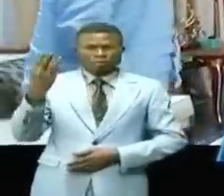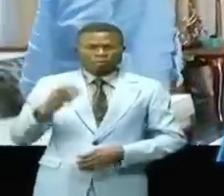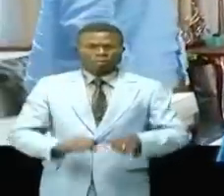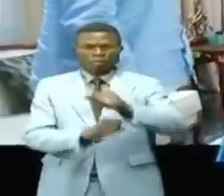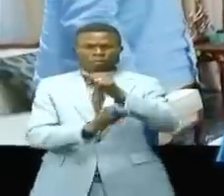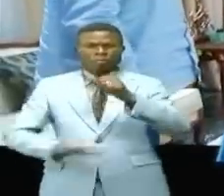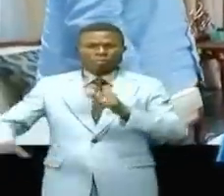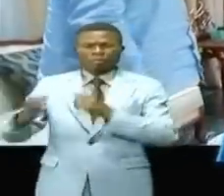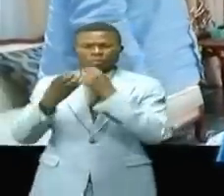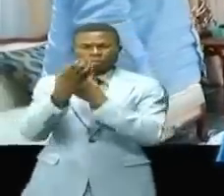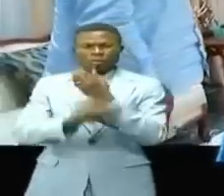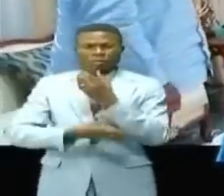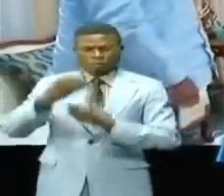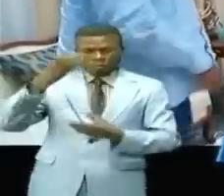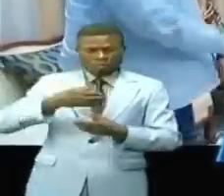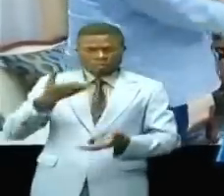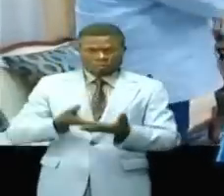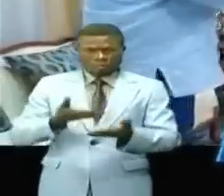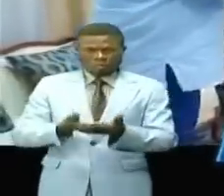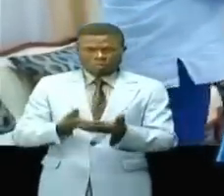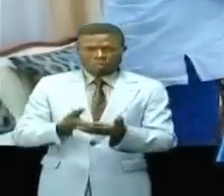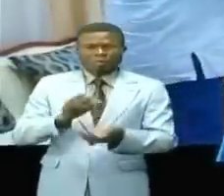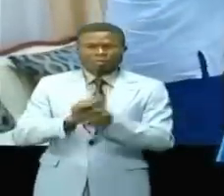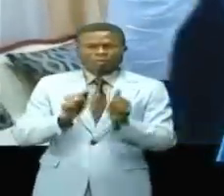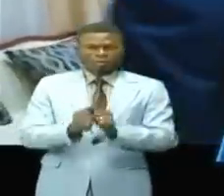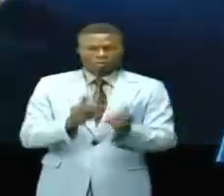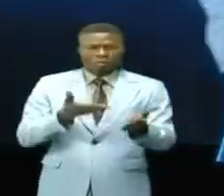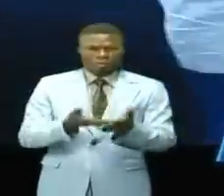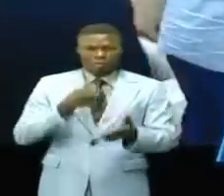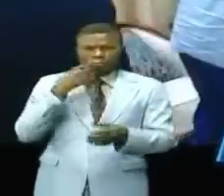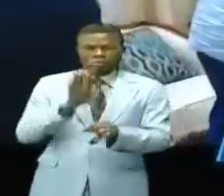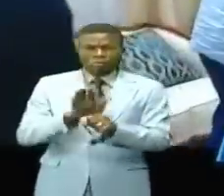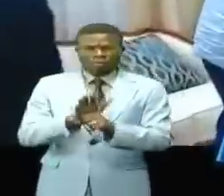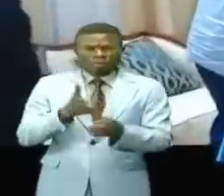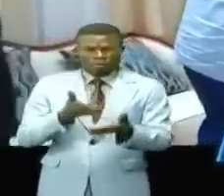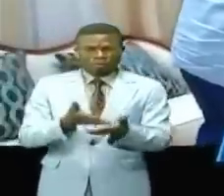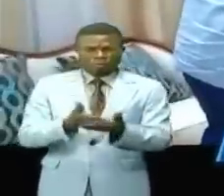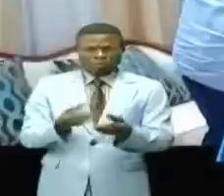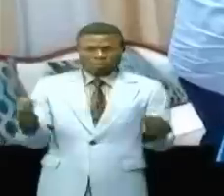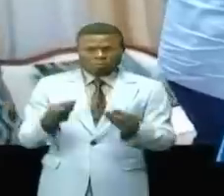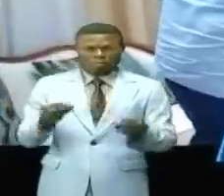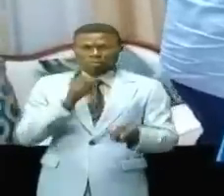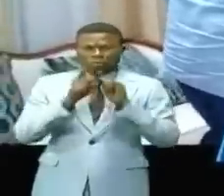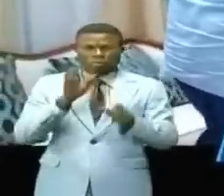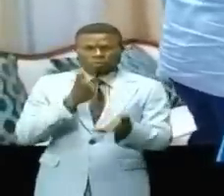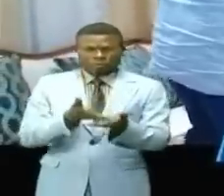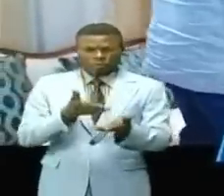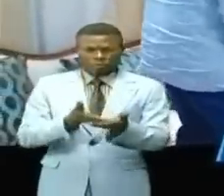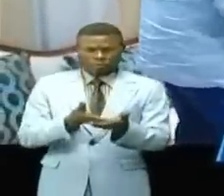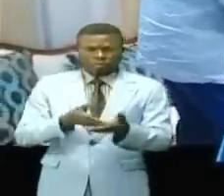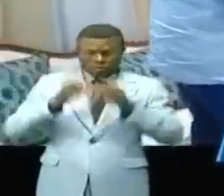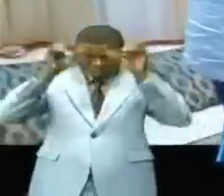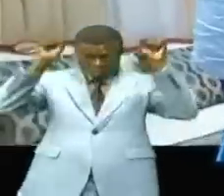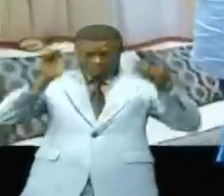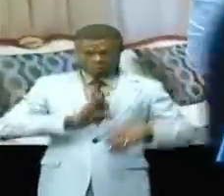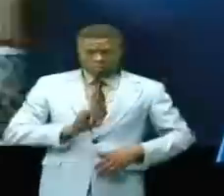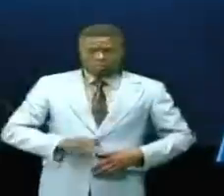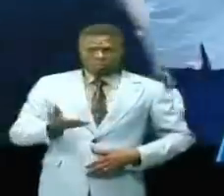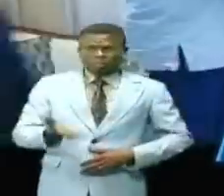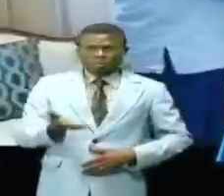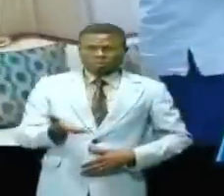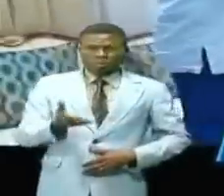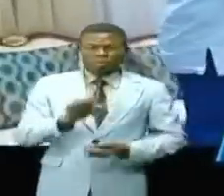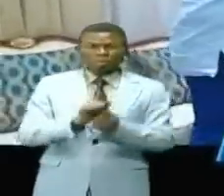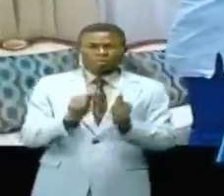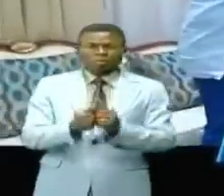Rwanda terrorise des populations congolaises, était évoquée au cours de l'entretien que le président de la République Félix-Antoine